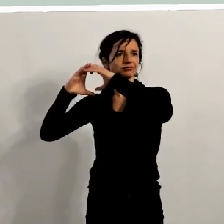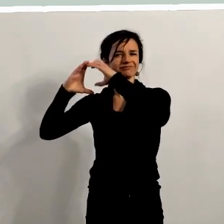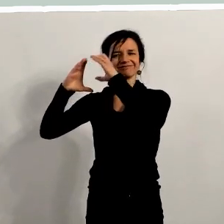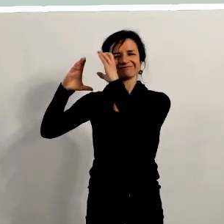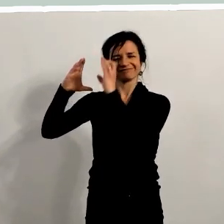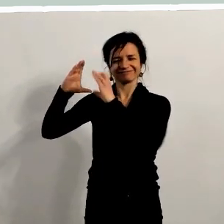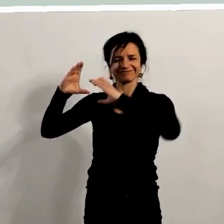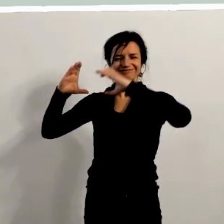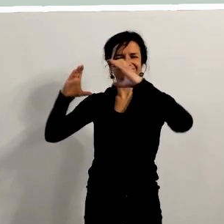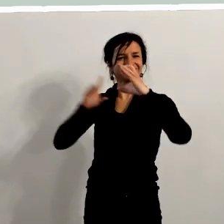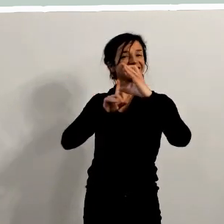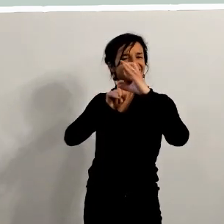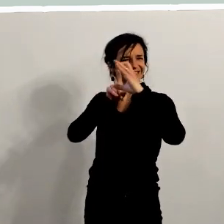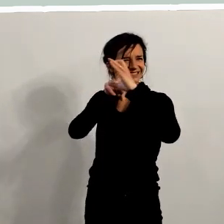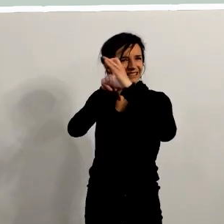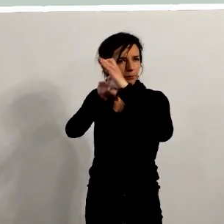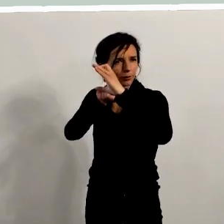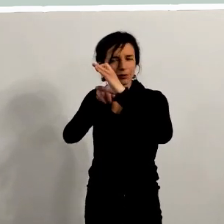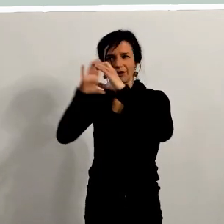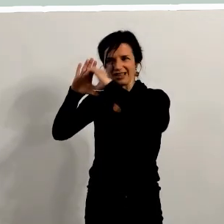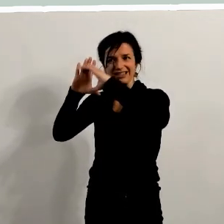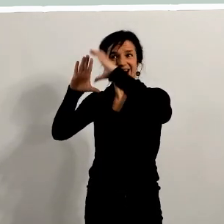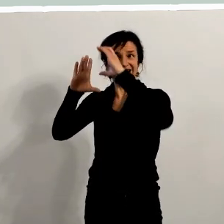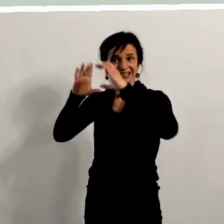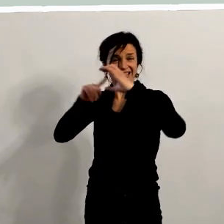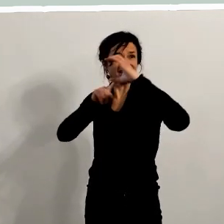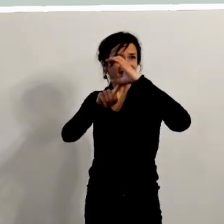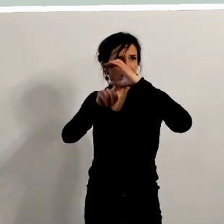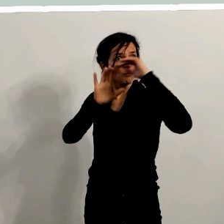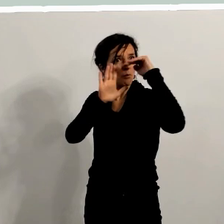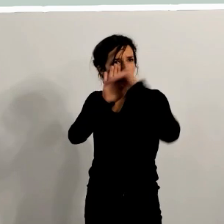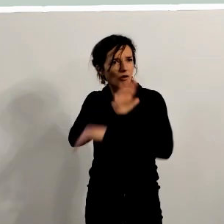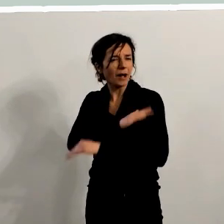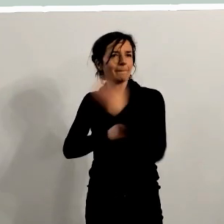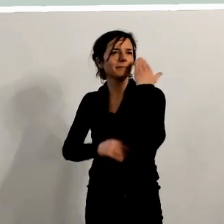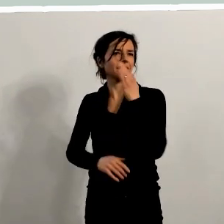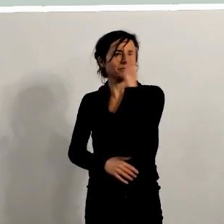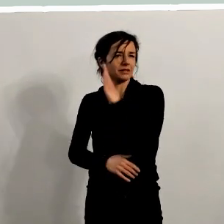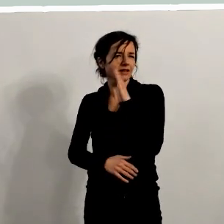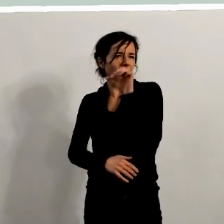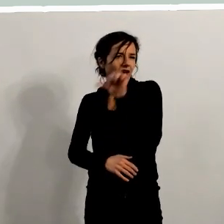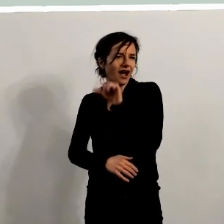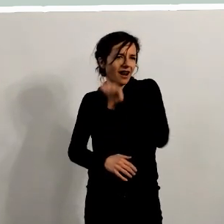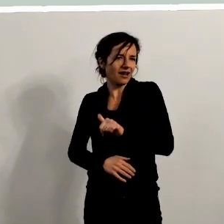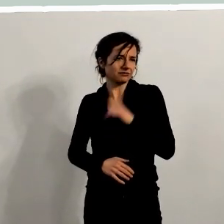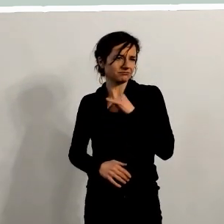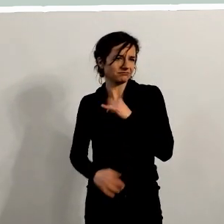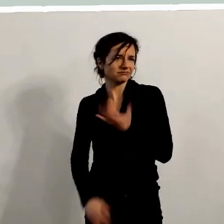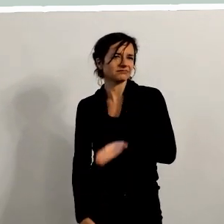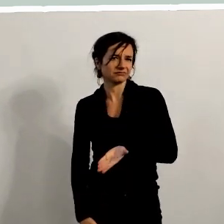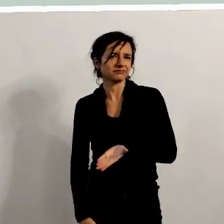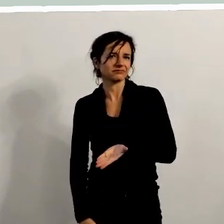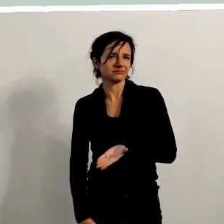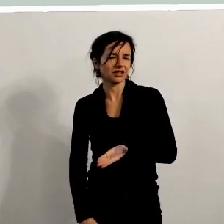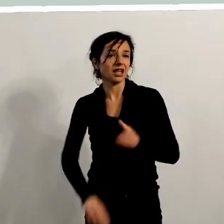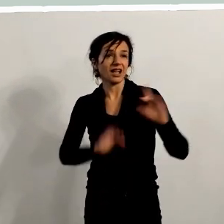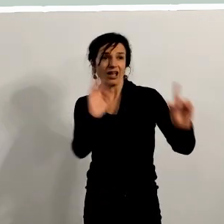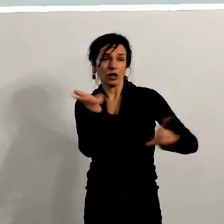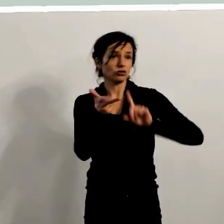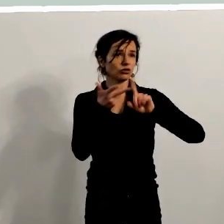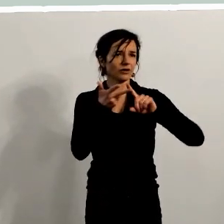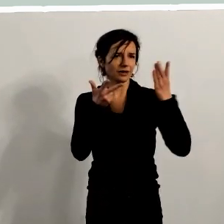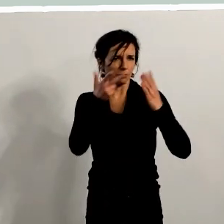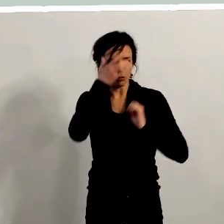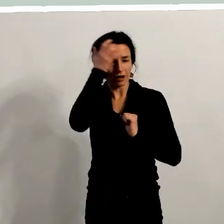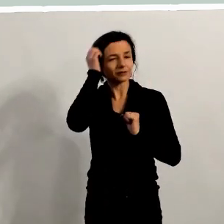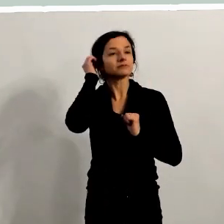qui peuvent être fécondés sont aussi en diminution lorsque la quantité de bisphénol augmente. Et enfin, le troisième point,